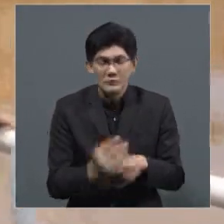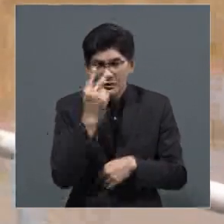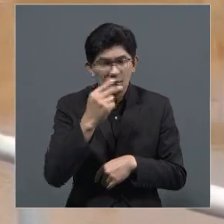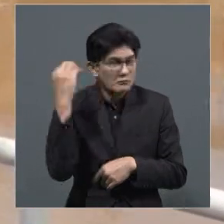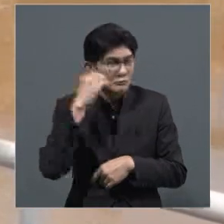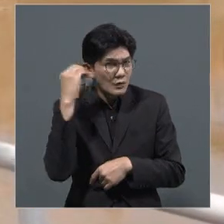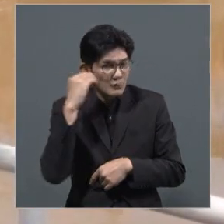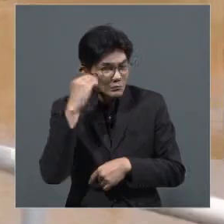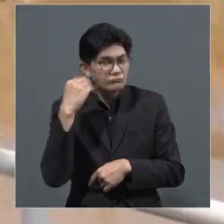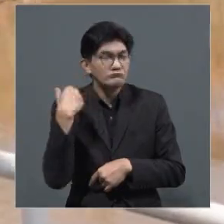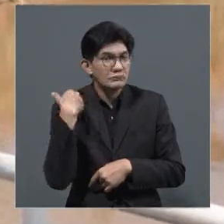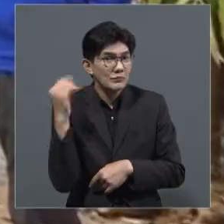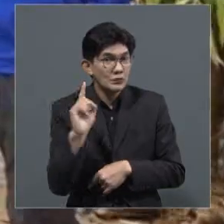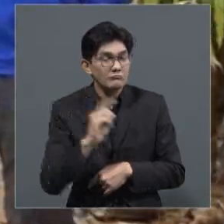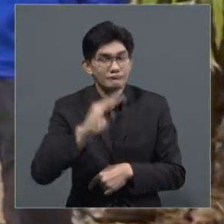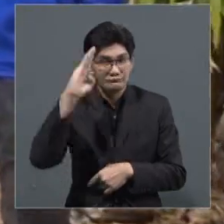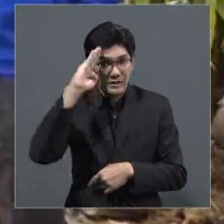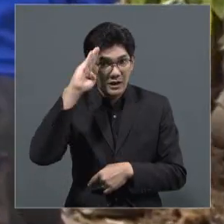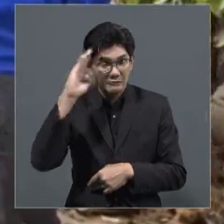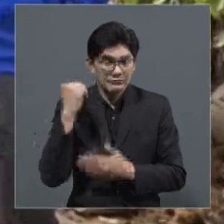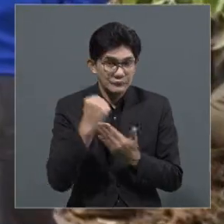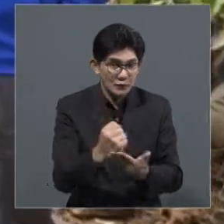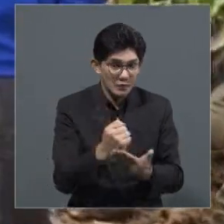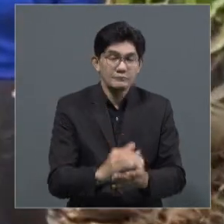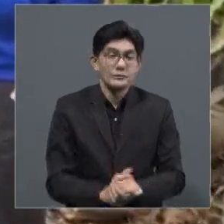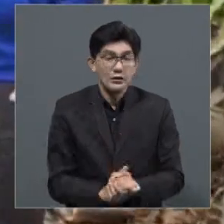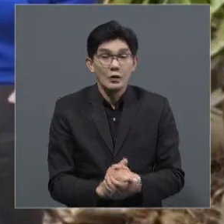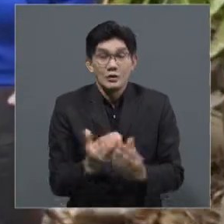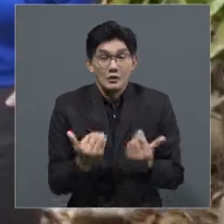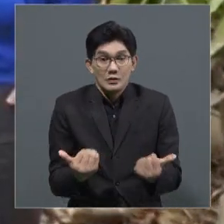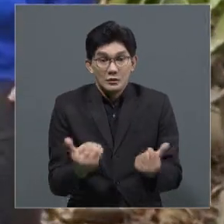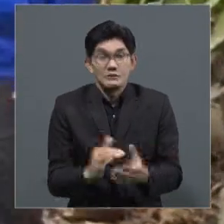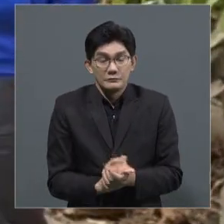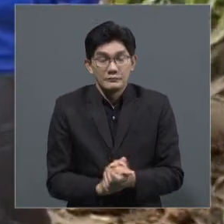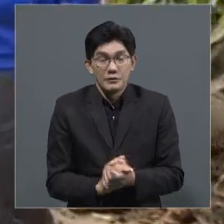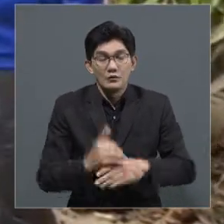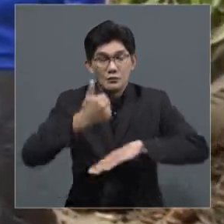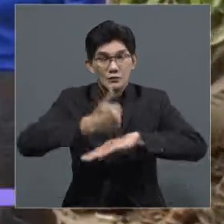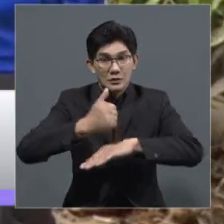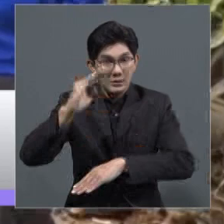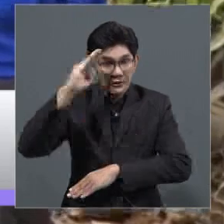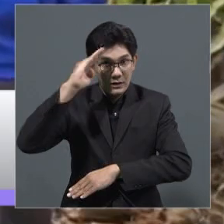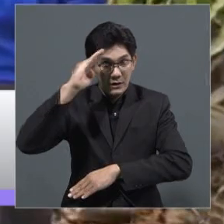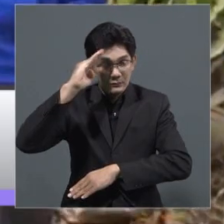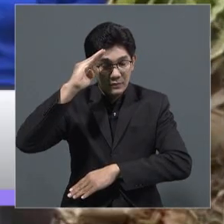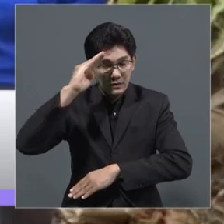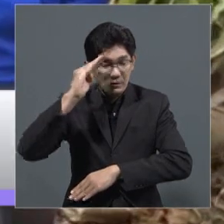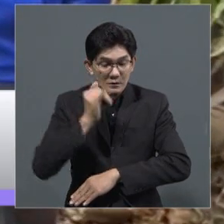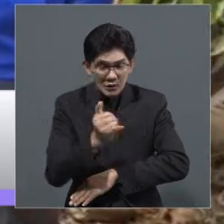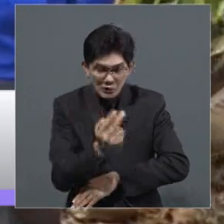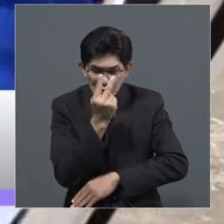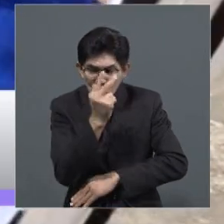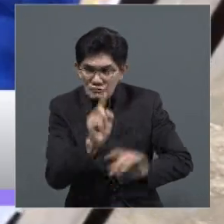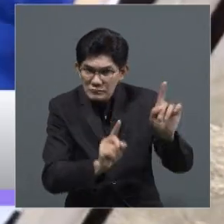เลยนะครับแล้วก็กลุ่มแรกๆด้วยก็คือทหารที่เข้าไปช่วยเหลือประชาชนวันนี้ทางพลเอกทรงวิทย์หนุนภักดีผู้บัญชาการทหารสูงสุดก็ได้ลงไปติดตาม